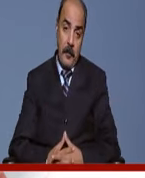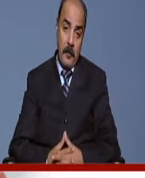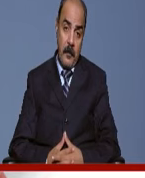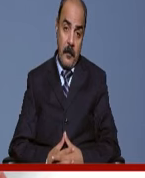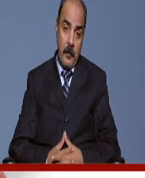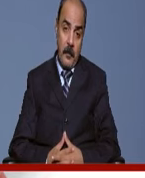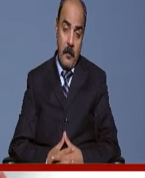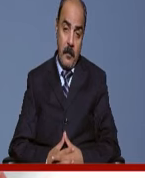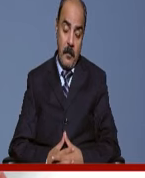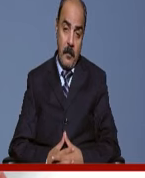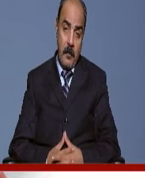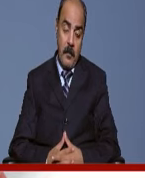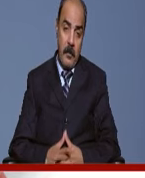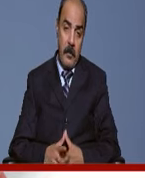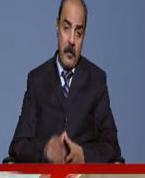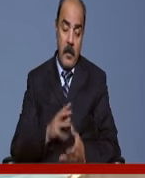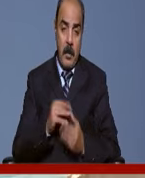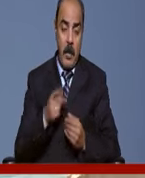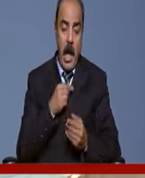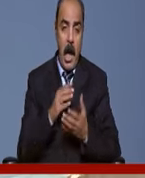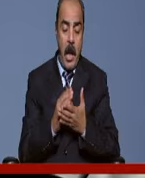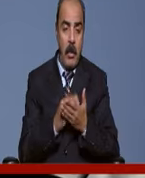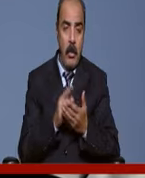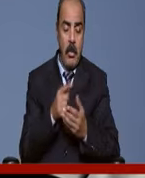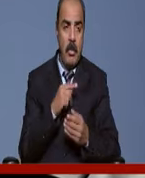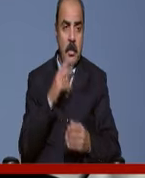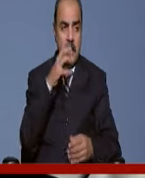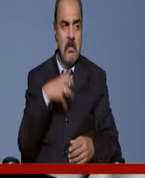لانه يشكل مخرجا للغضب لا يكون العنف